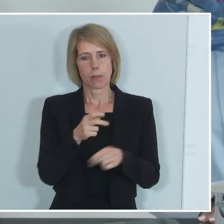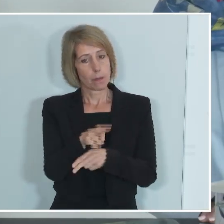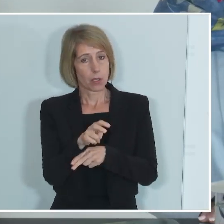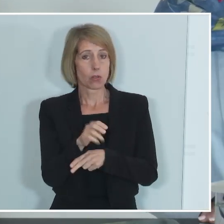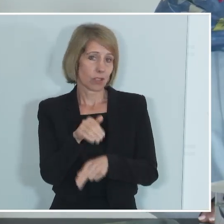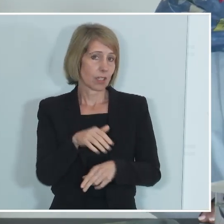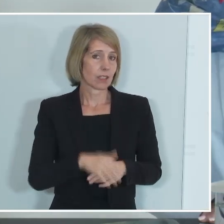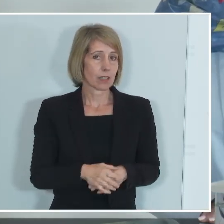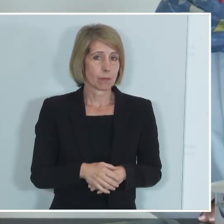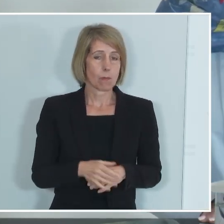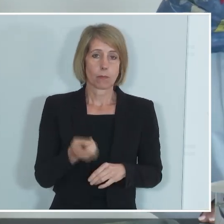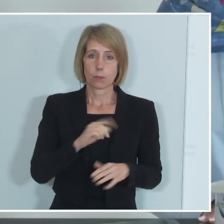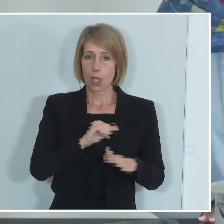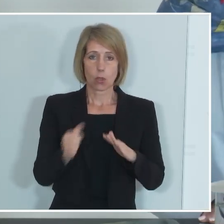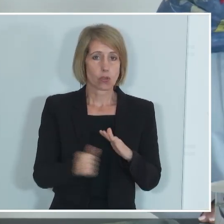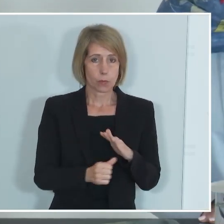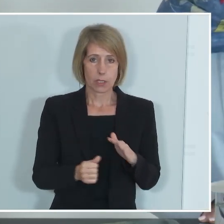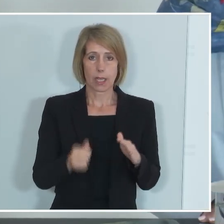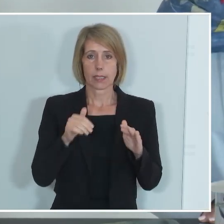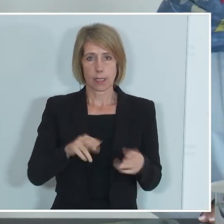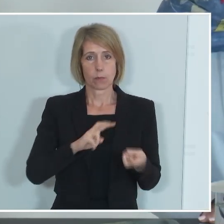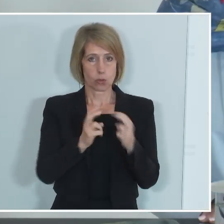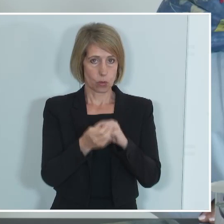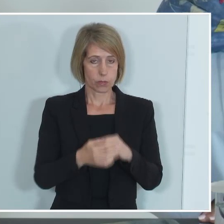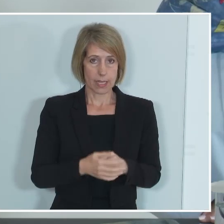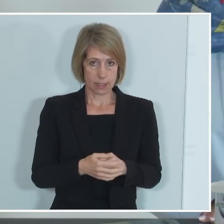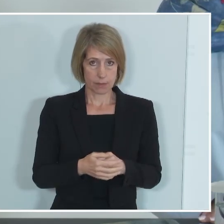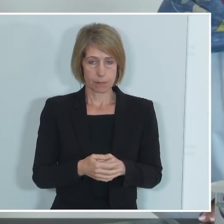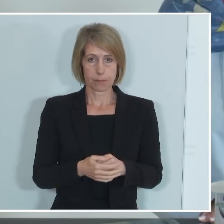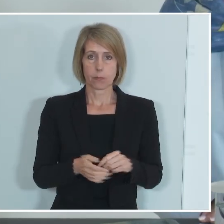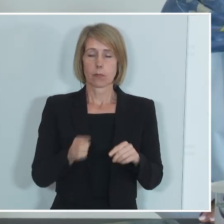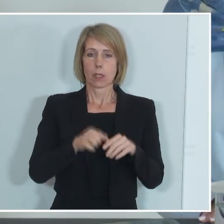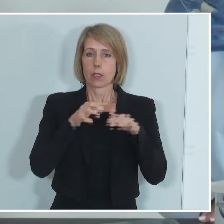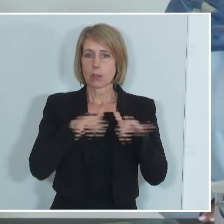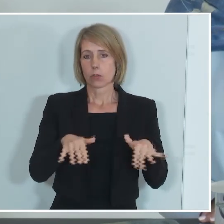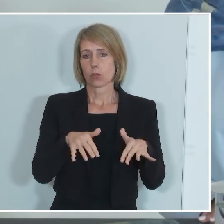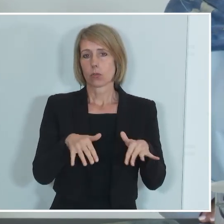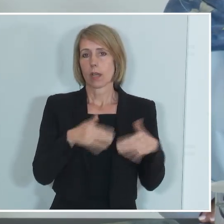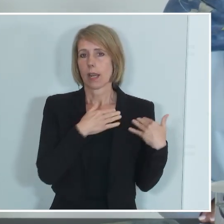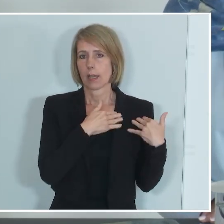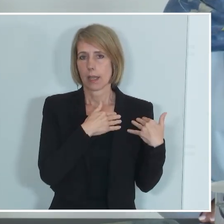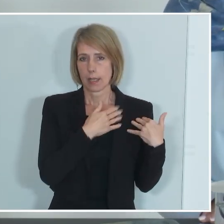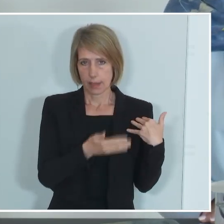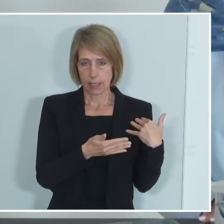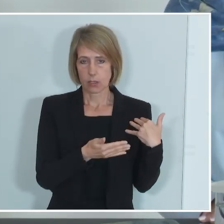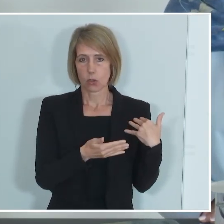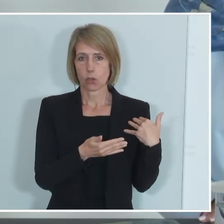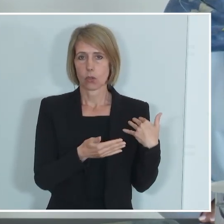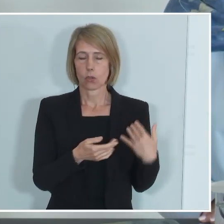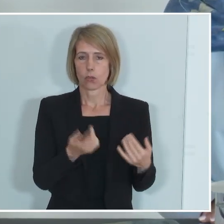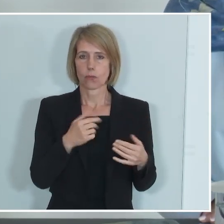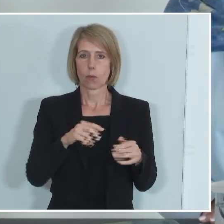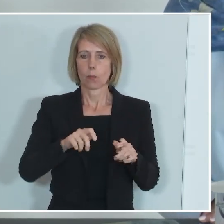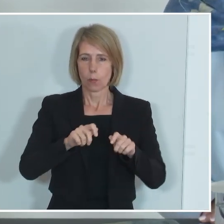darum, Subsidiarität tatsächlich umzusetzen. Es geht darum, strukturelle Entlastung von